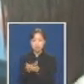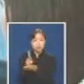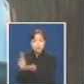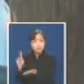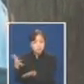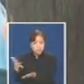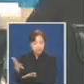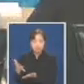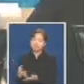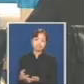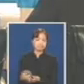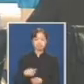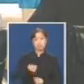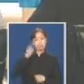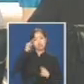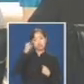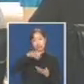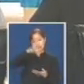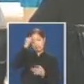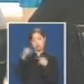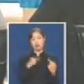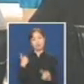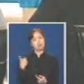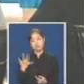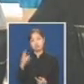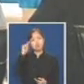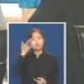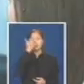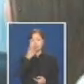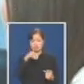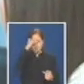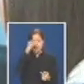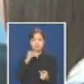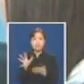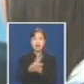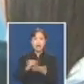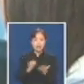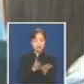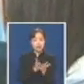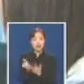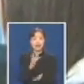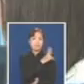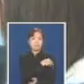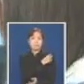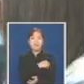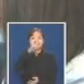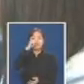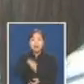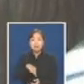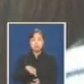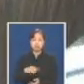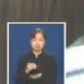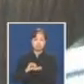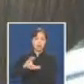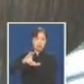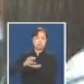ไทยก็ค่อนข้างจะสูงอย่างนี้นะคะถ้าทางมหาลัยไม่ให้กู้ก็ไม่รู้ว่าจะไปเรียนที่ไหนแล้วก็